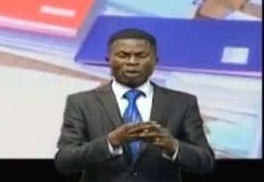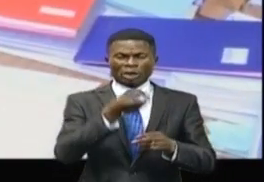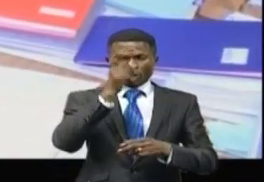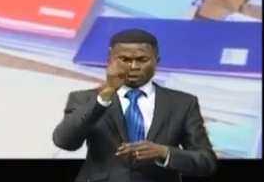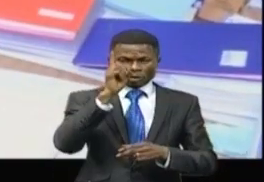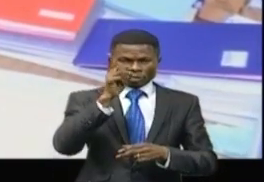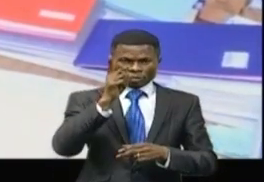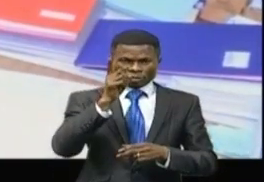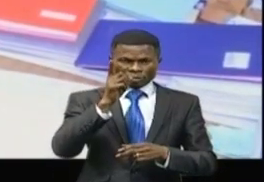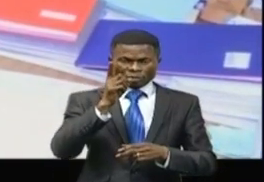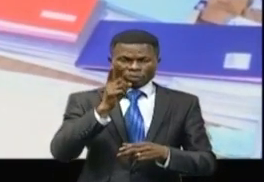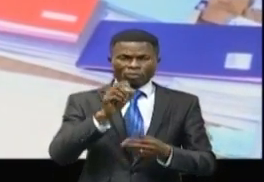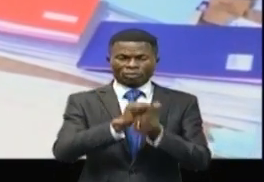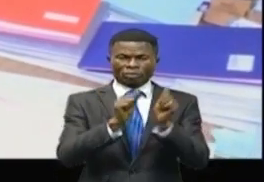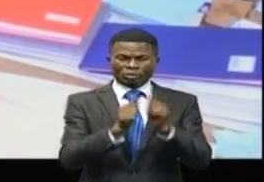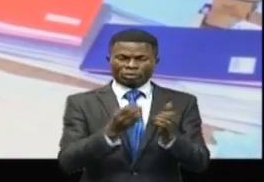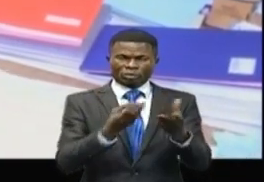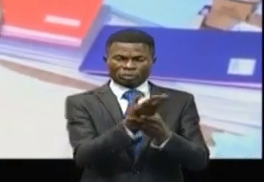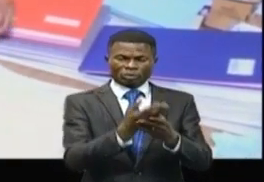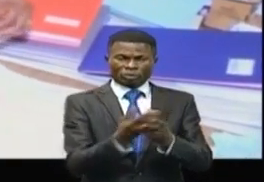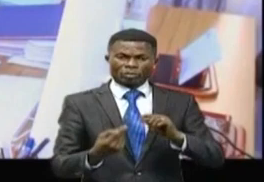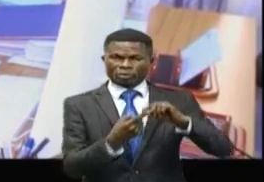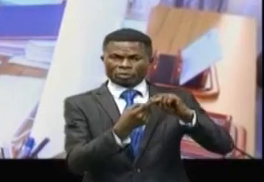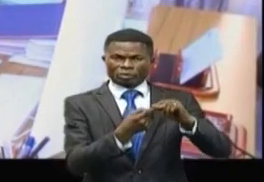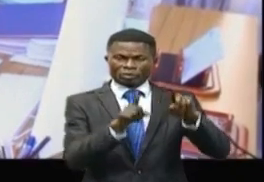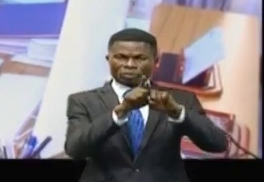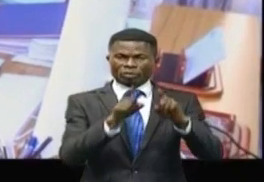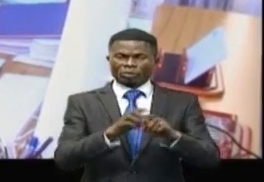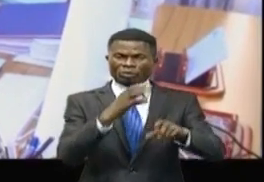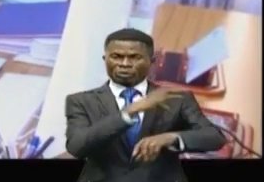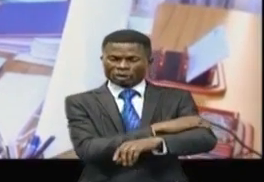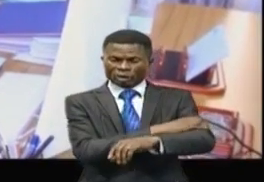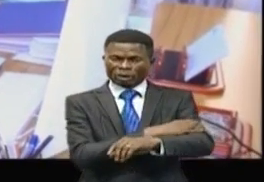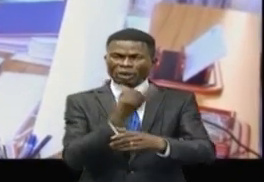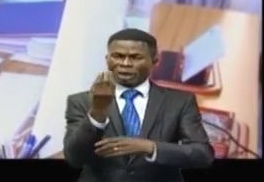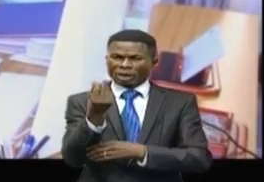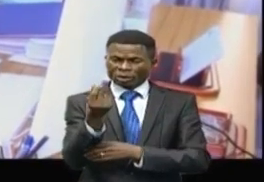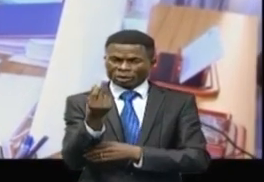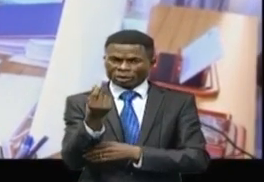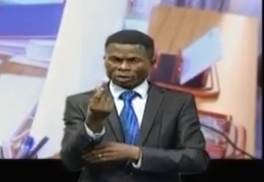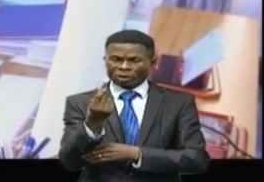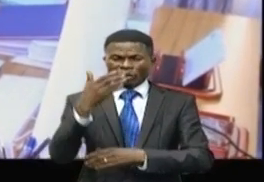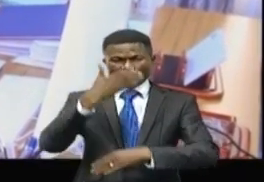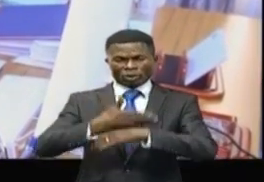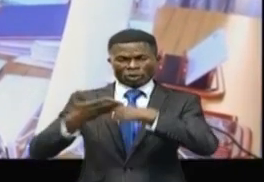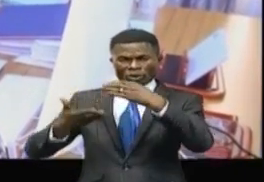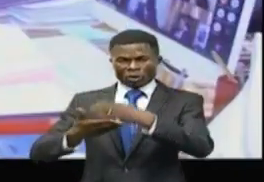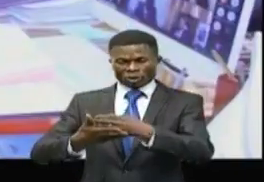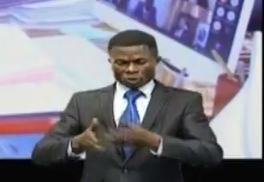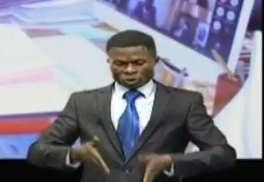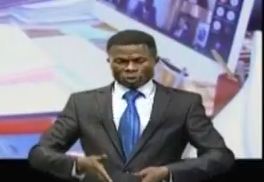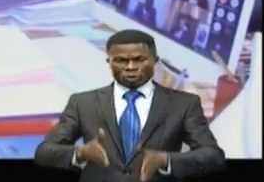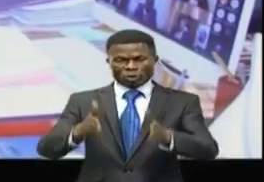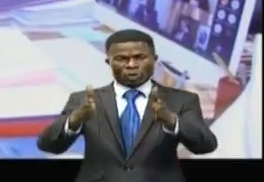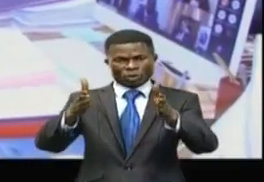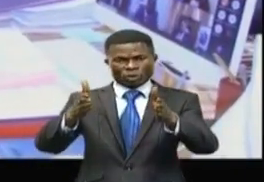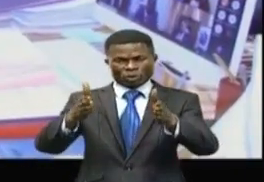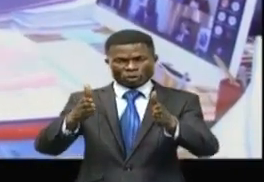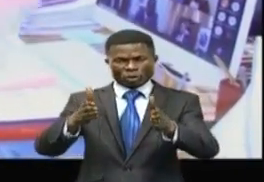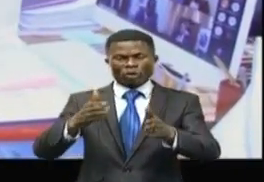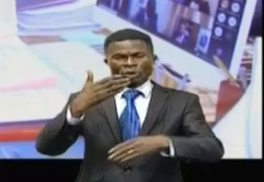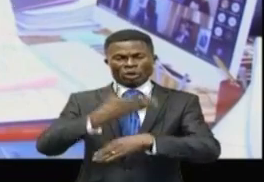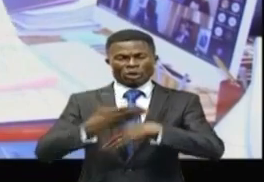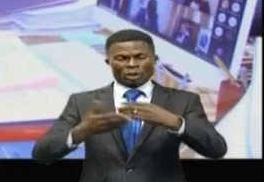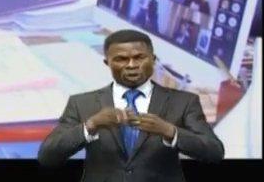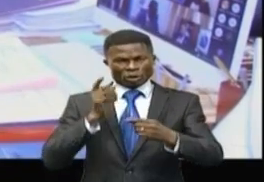dans les rubriques des dépenses exceptionnelles et en capital dans les financements de la construction la réhabilitation de routes en terre battue